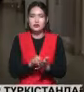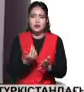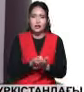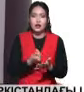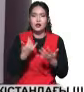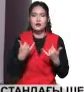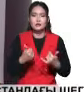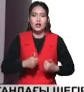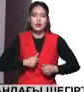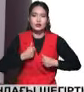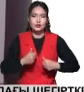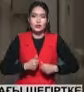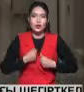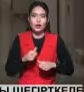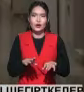дайындыққа қатыстым. Енді